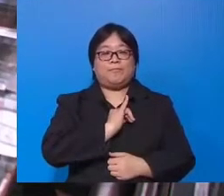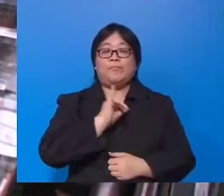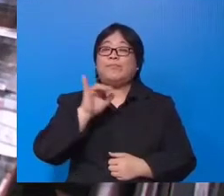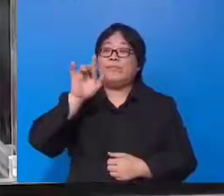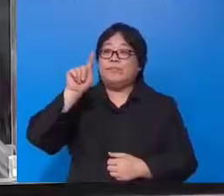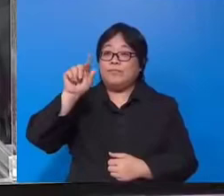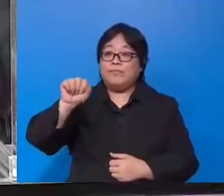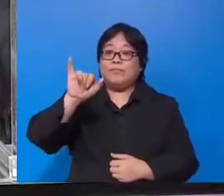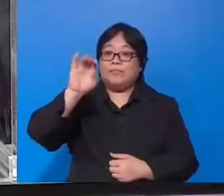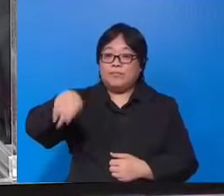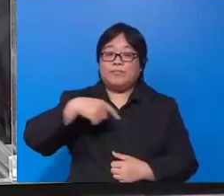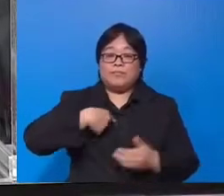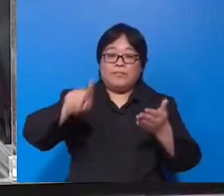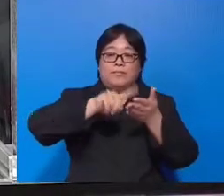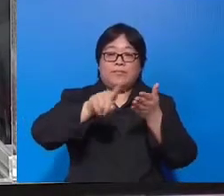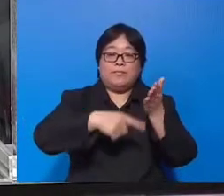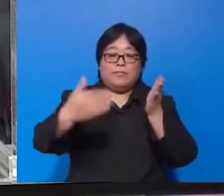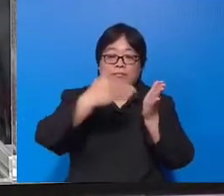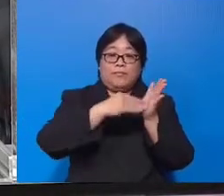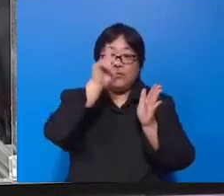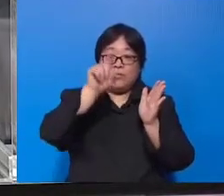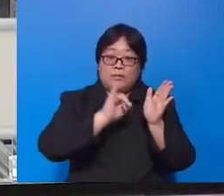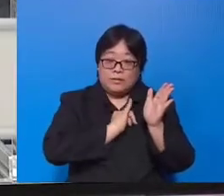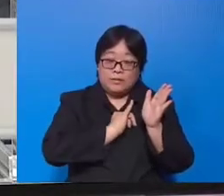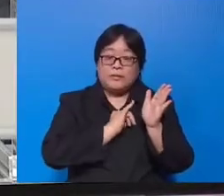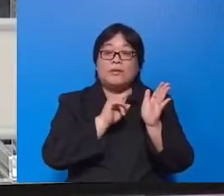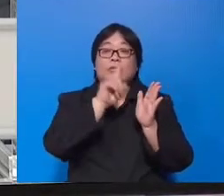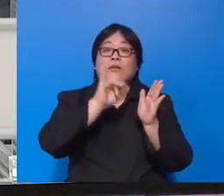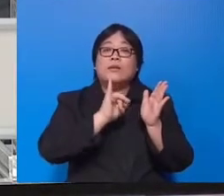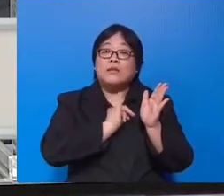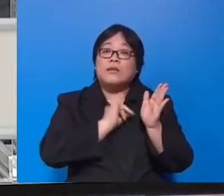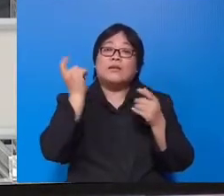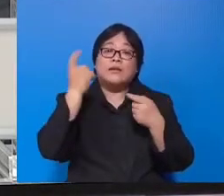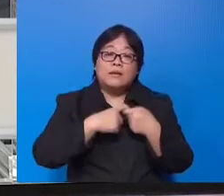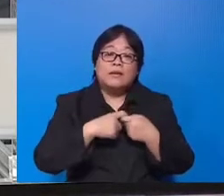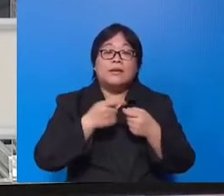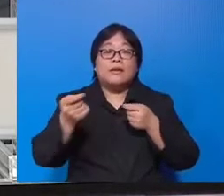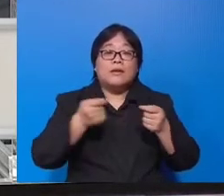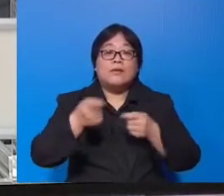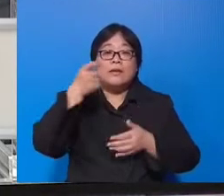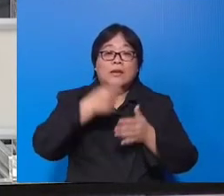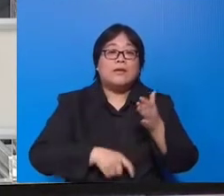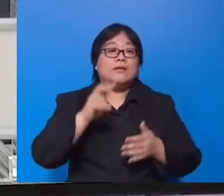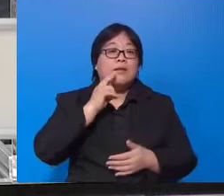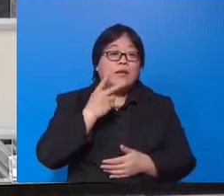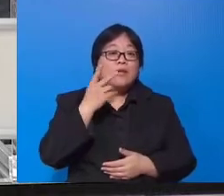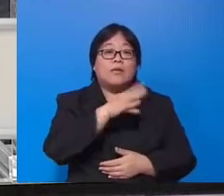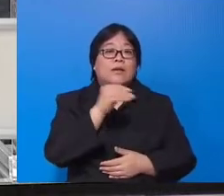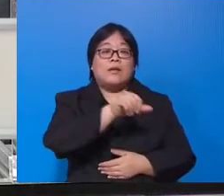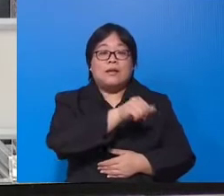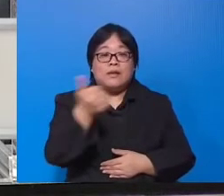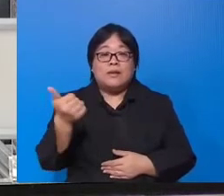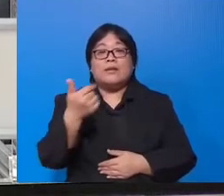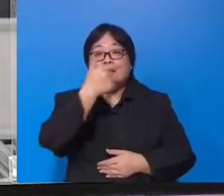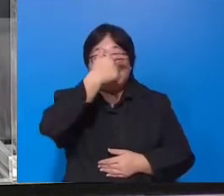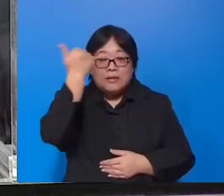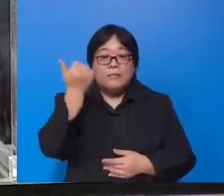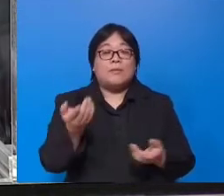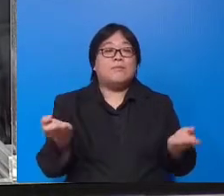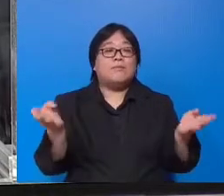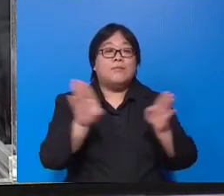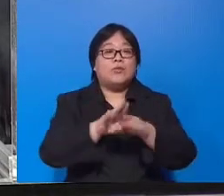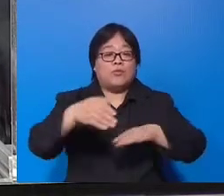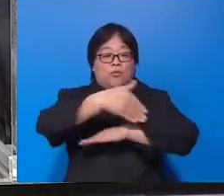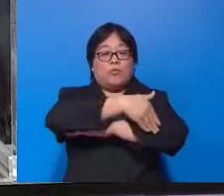atas jadi ketua ingin rujuk balik kepada soal yang saya soalnya saya ada berkaitan dengan kawalan harga sayuran dan lain-lain akibat